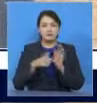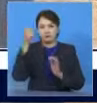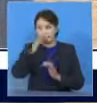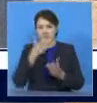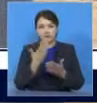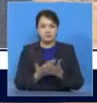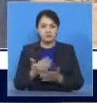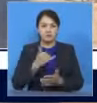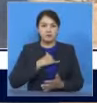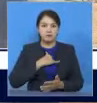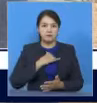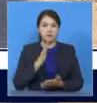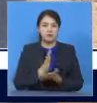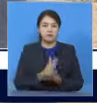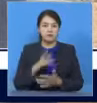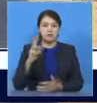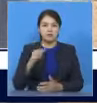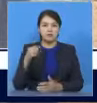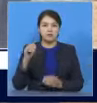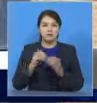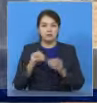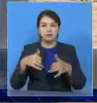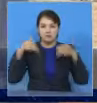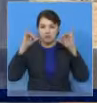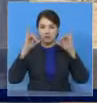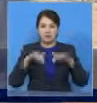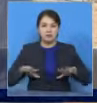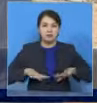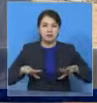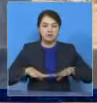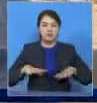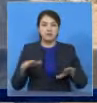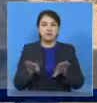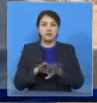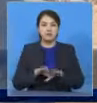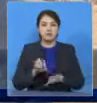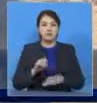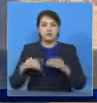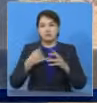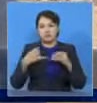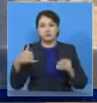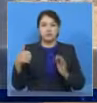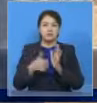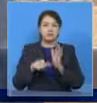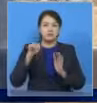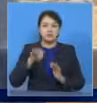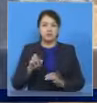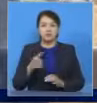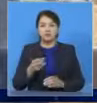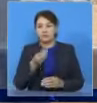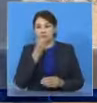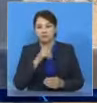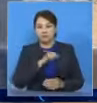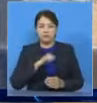На сегодня у нас имеется более 310 голов племенных коров и лошадей, а также земли площадью 6 тысяч гектаров. Корма мы